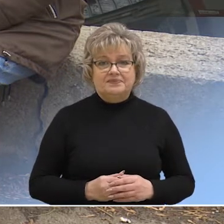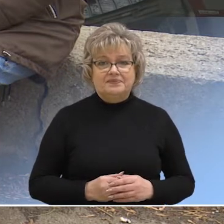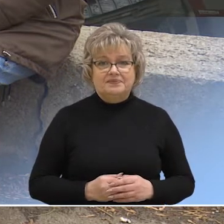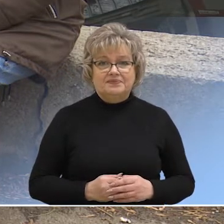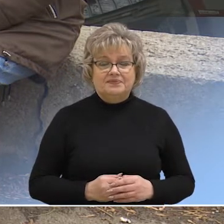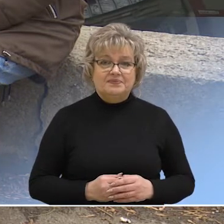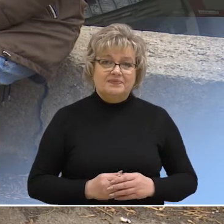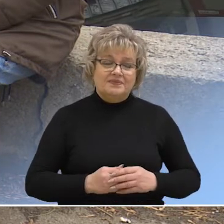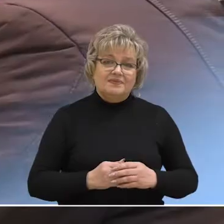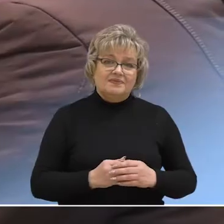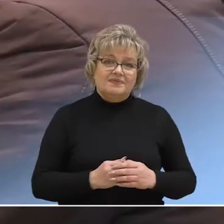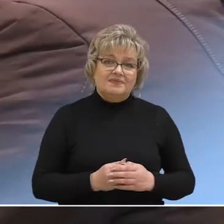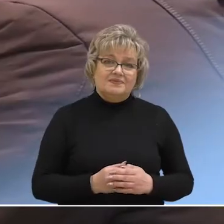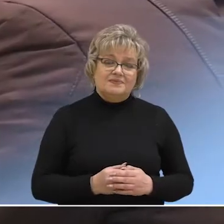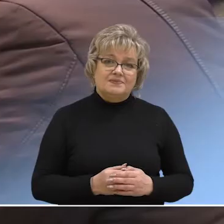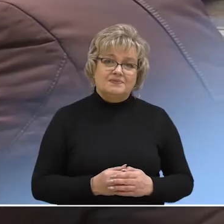а здесь вкуснее.